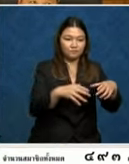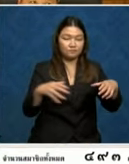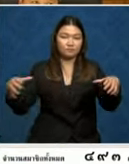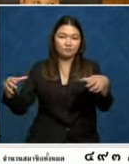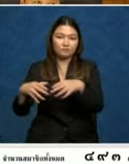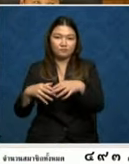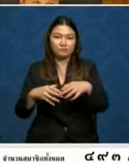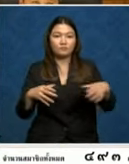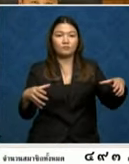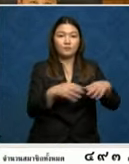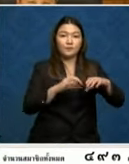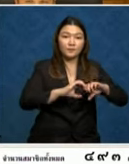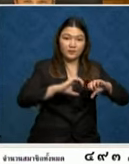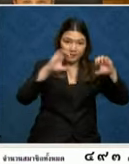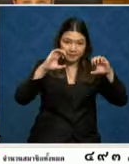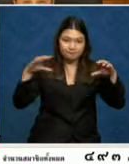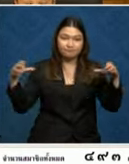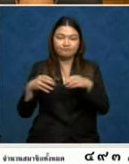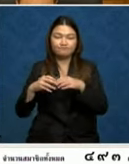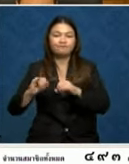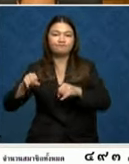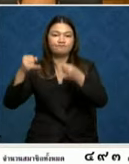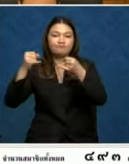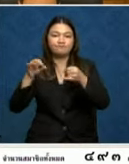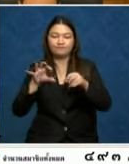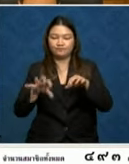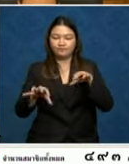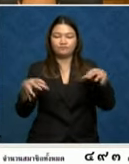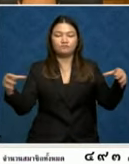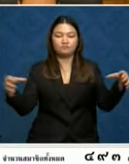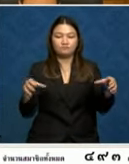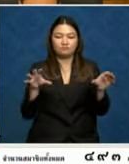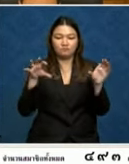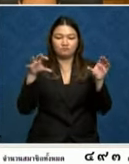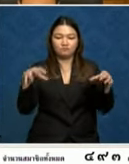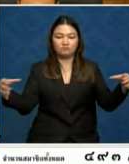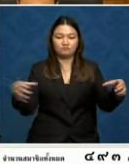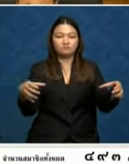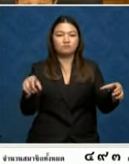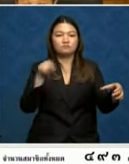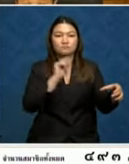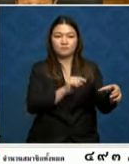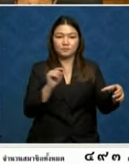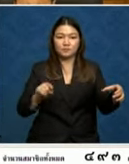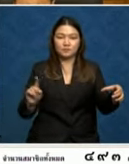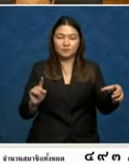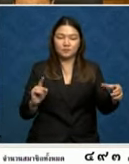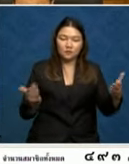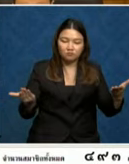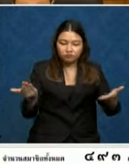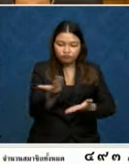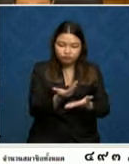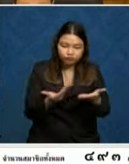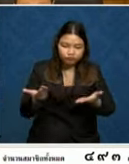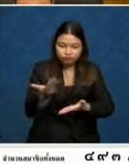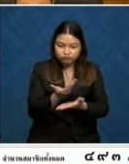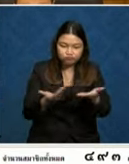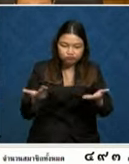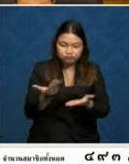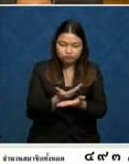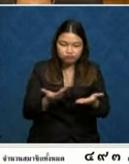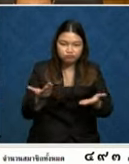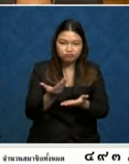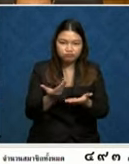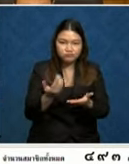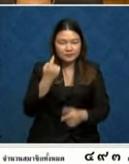ปฝ่ายค้าร วิปฝ่ายรัฐบาลนะครับ ก็ได้ปรกษาหาลือนะครับก็